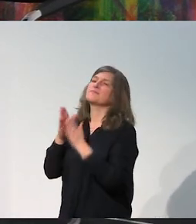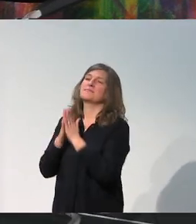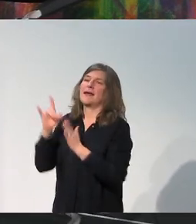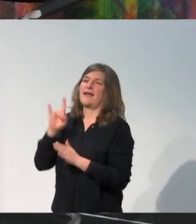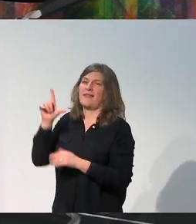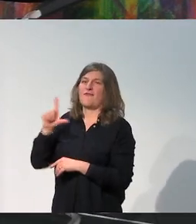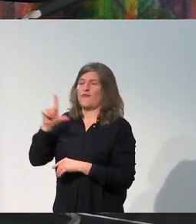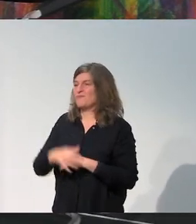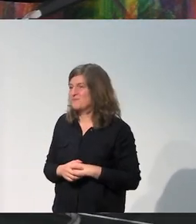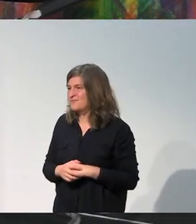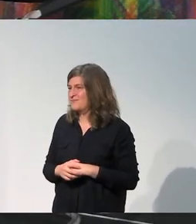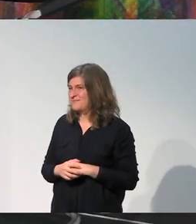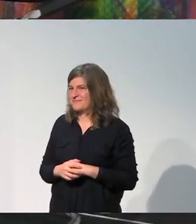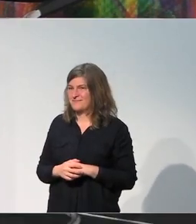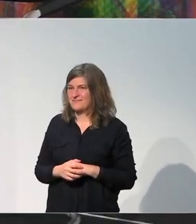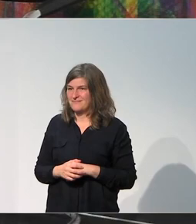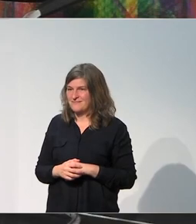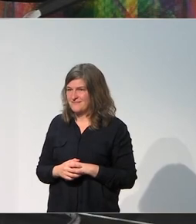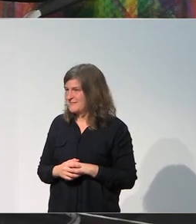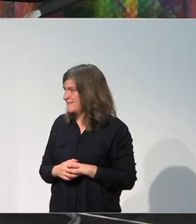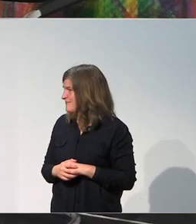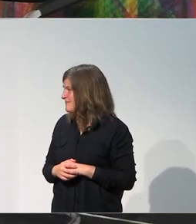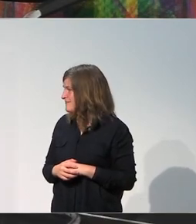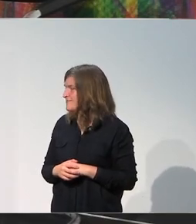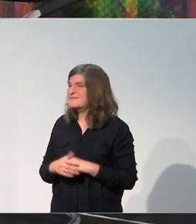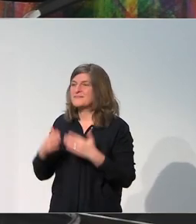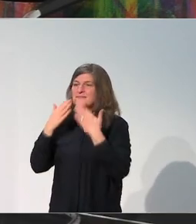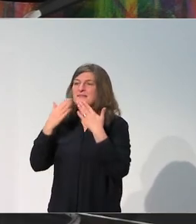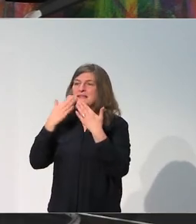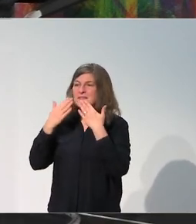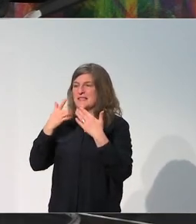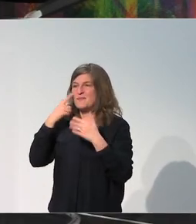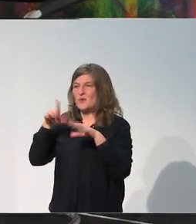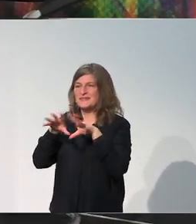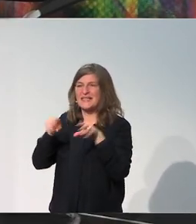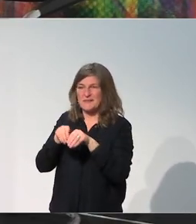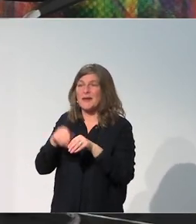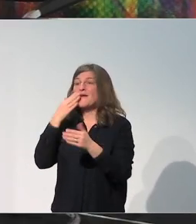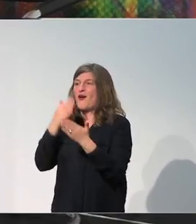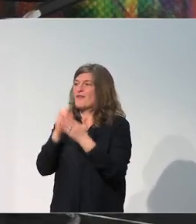Il y a les livres derrière et vous pouvez retrouver Marie-Hélène Lafont.